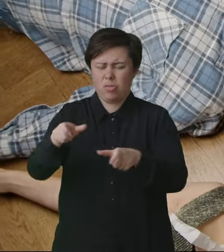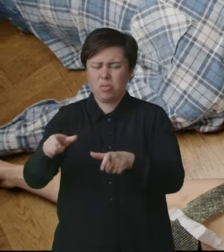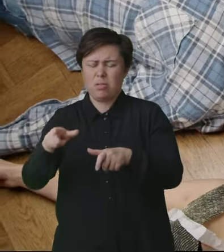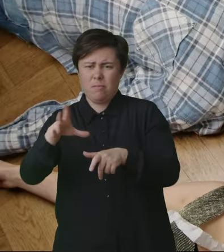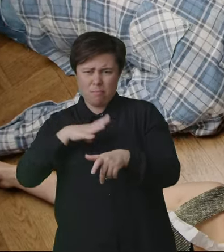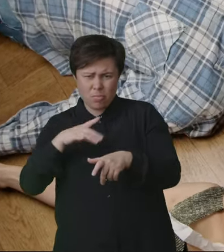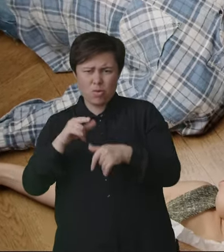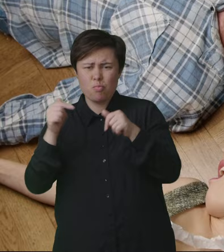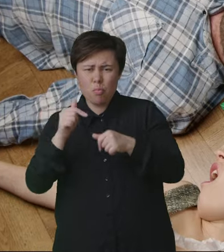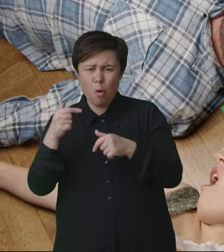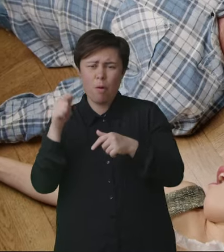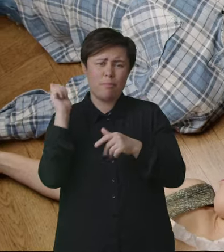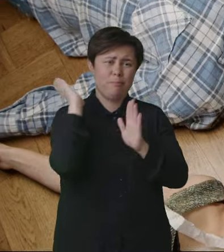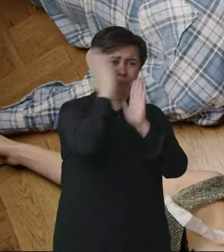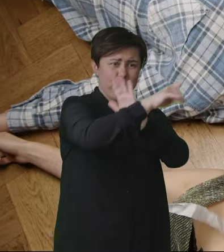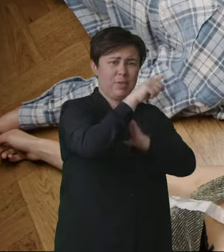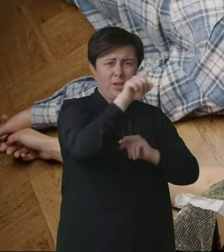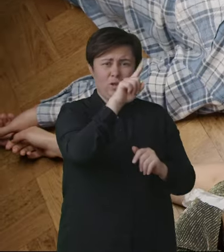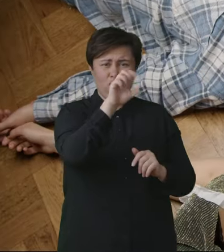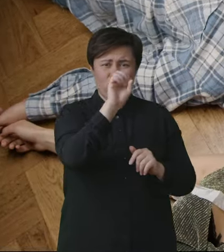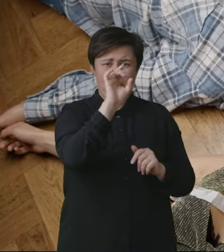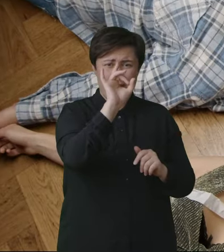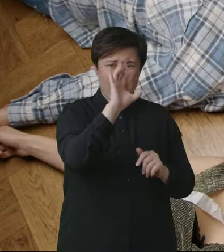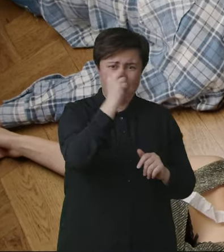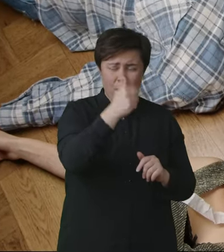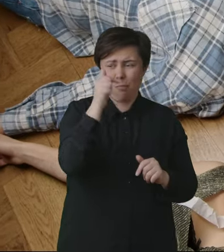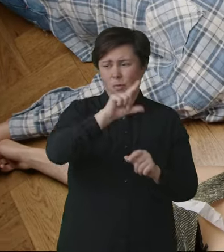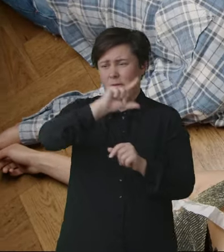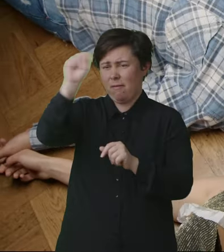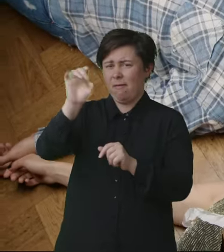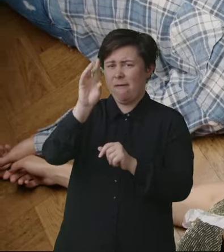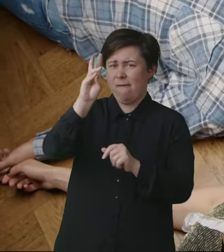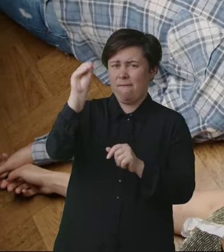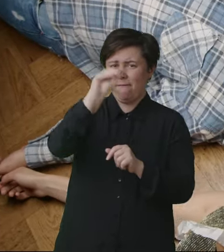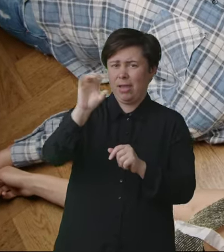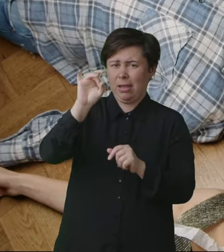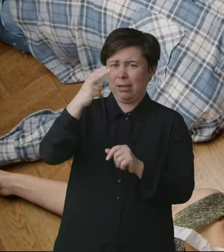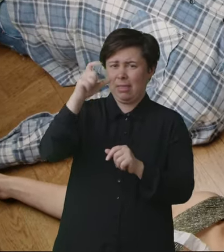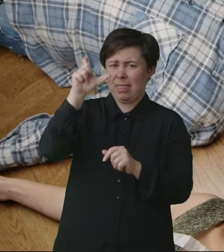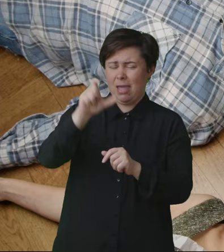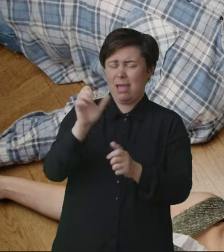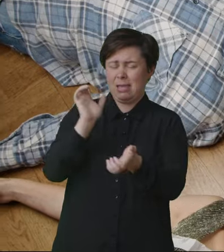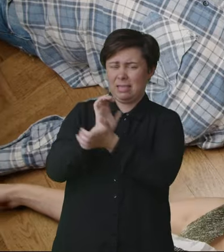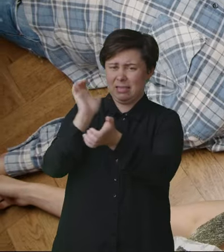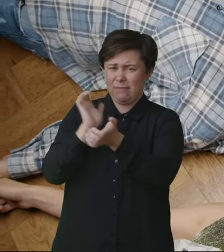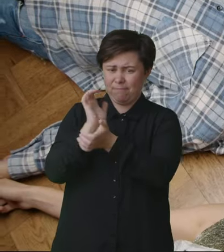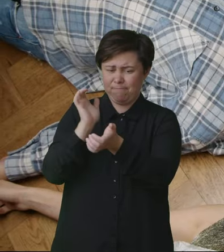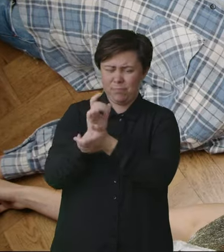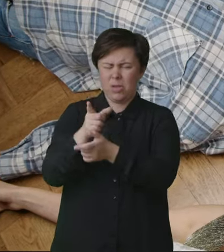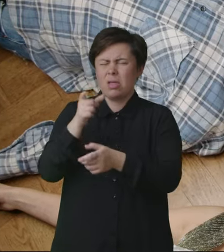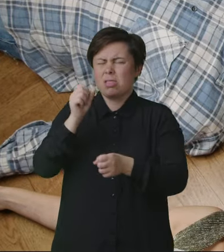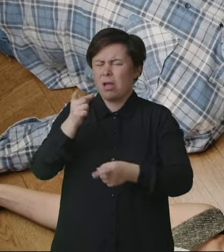był i zamiast na Żagański to go na Węgrzynie spuścili. A tak. No i tak się teraz